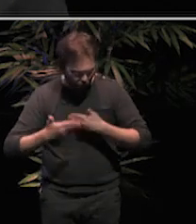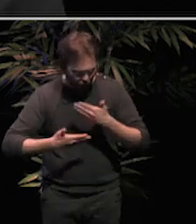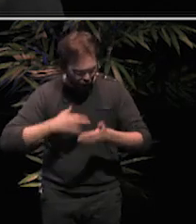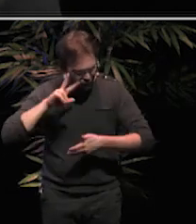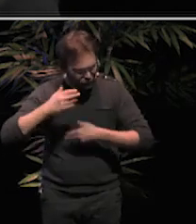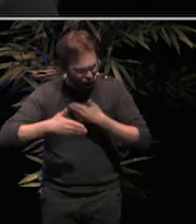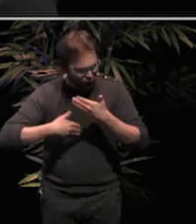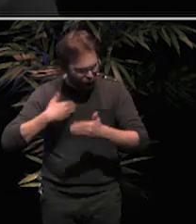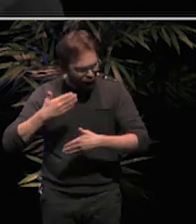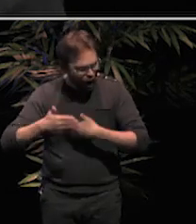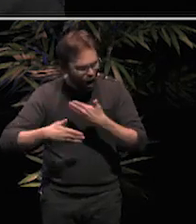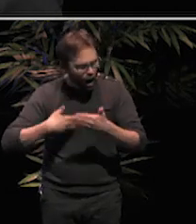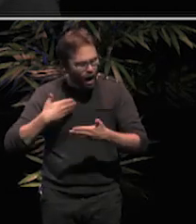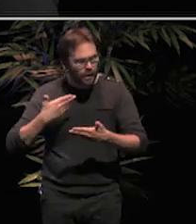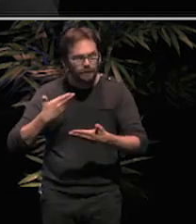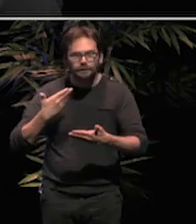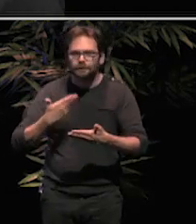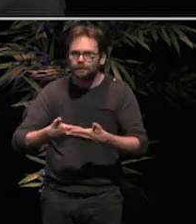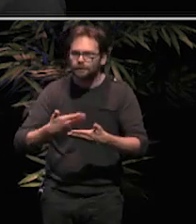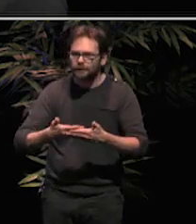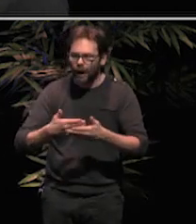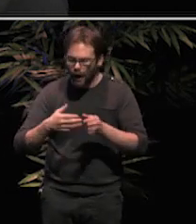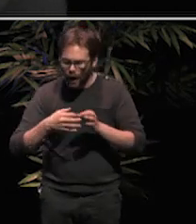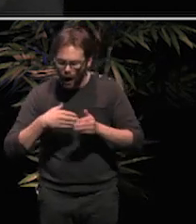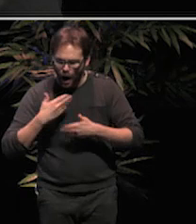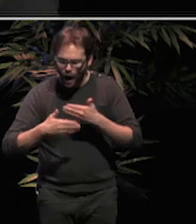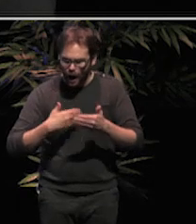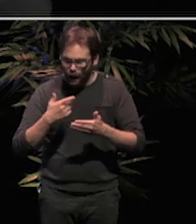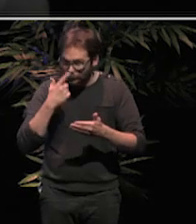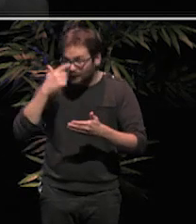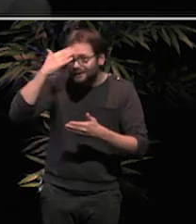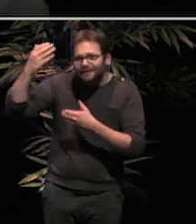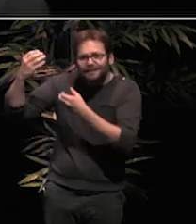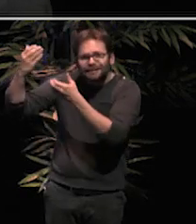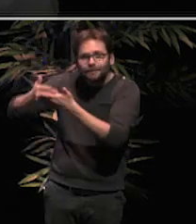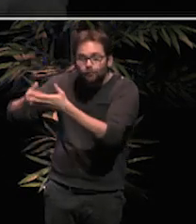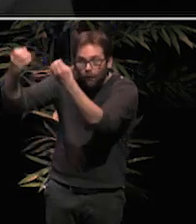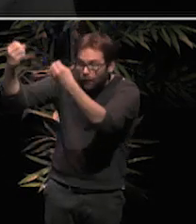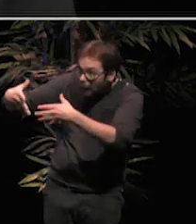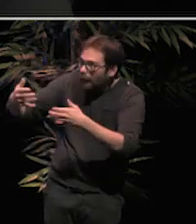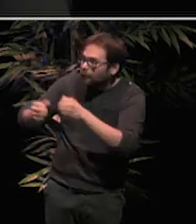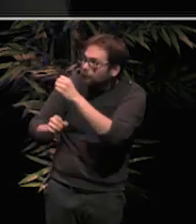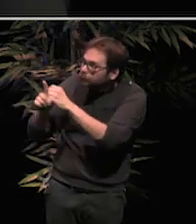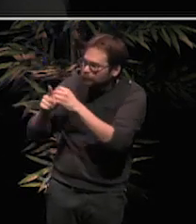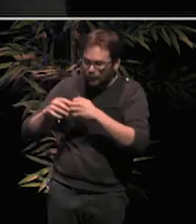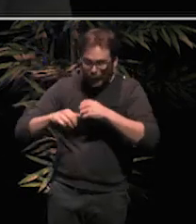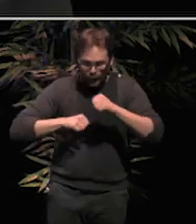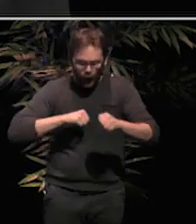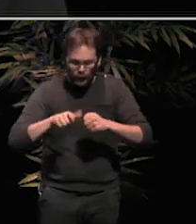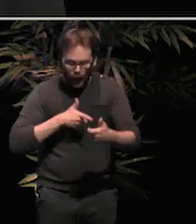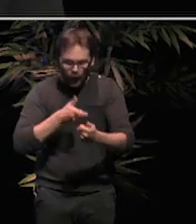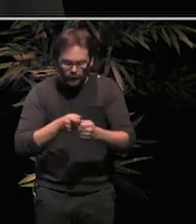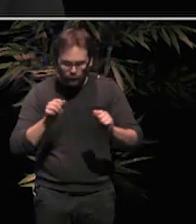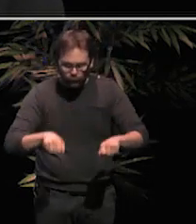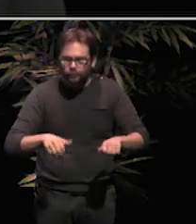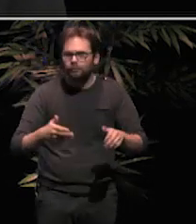Et cette base, en fait, elle va nous permettre de réagir face à des situations un peu imprévues, quoi. On sait qu'on